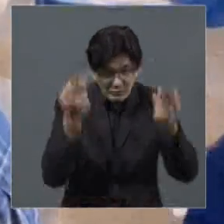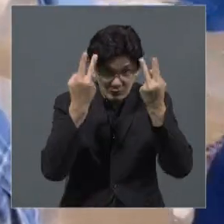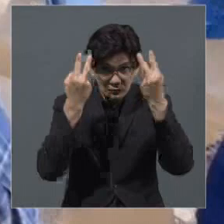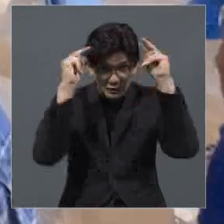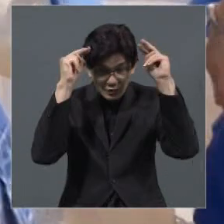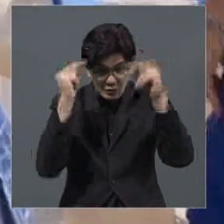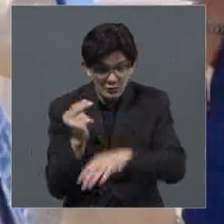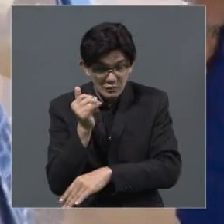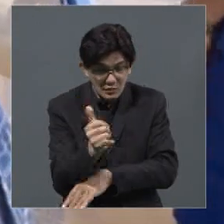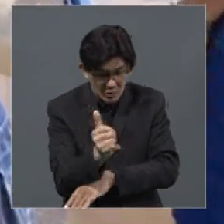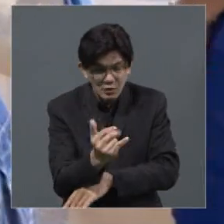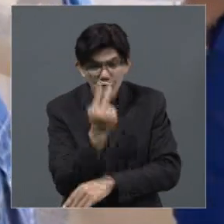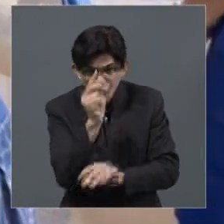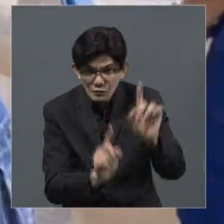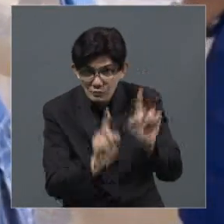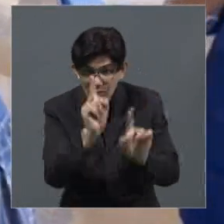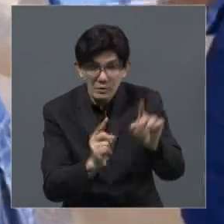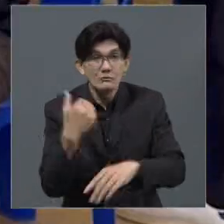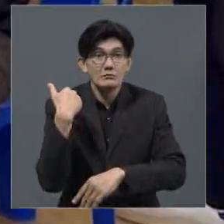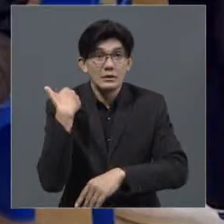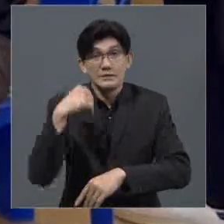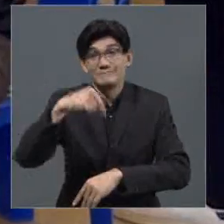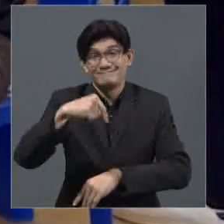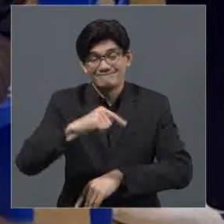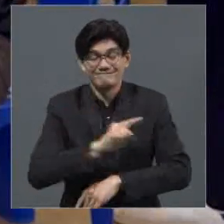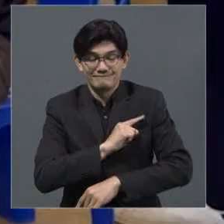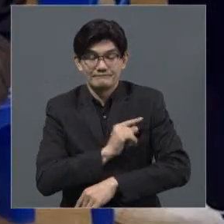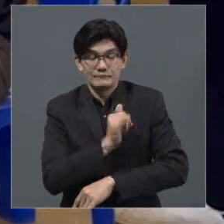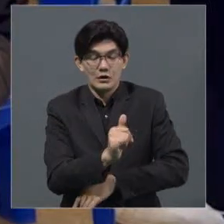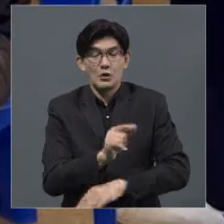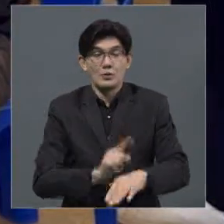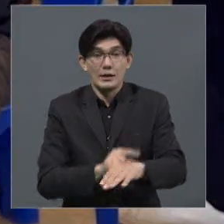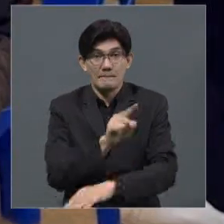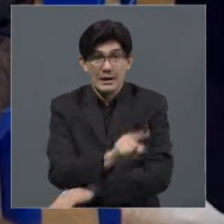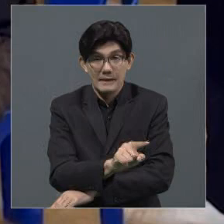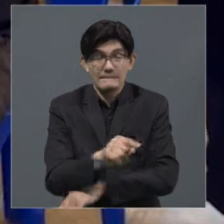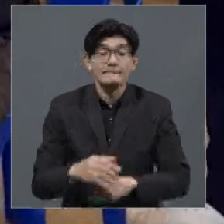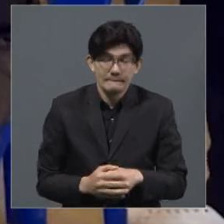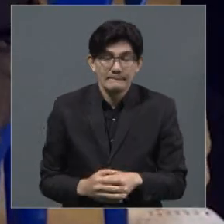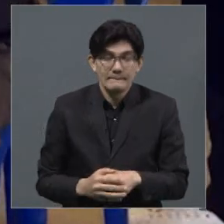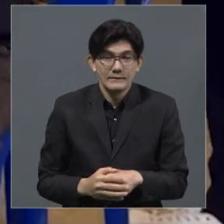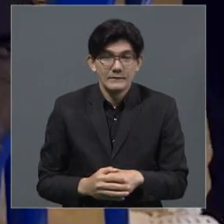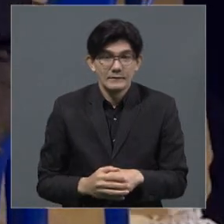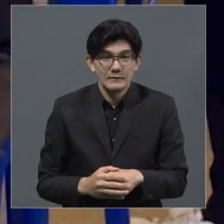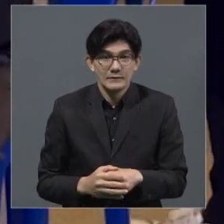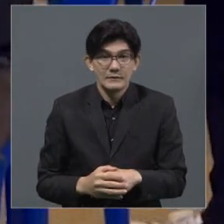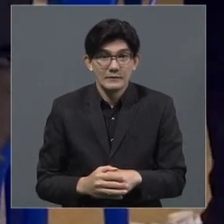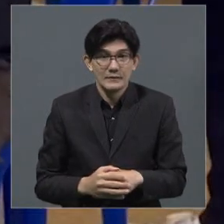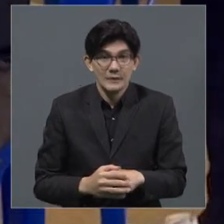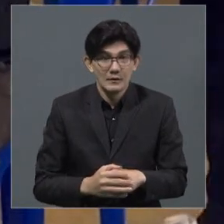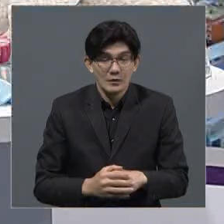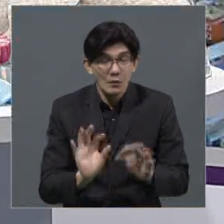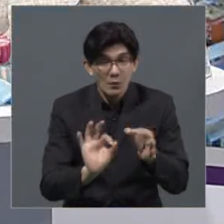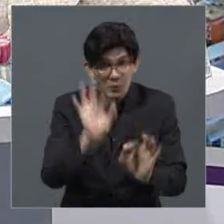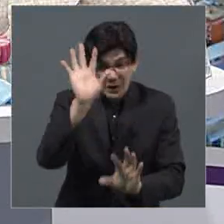งพื้นที่มาติดตามสถานการณ์ในพื้นที่ตรงนี้ด้วยตนเองนะครับในช่วงบ่ายวันนี้ด้วยนะฮะ ค่ะซึ่งจากเหตุการณ์เพลิงไหม้ที่เกิ